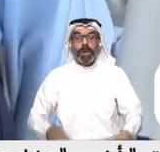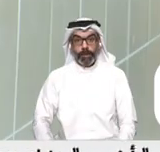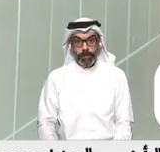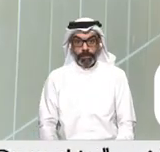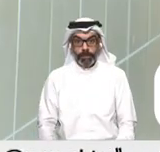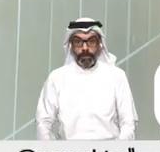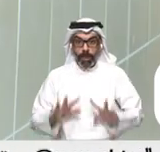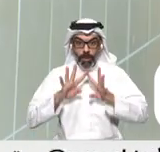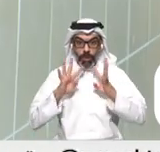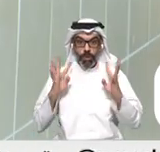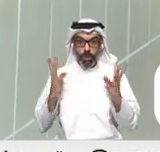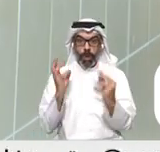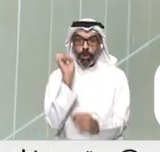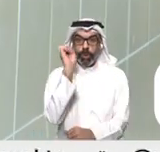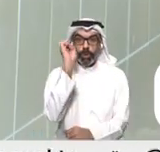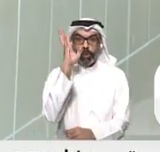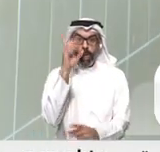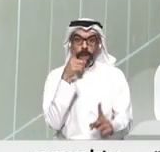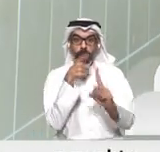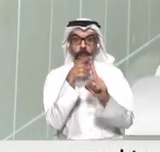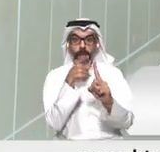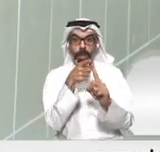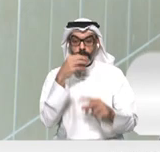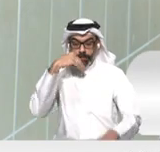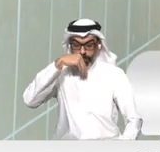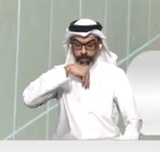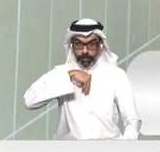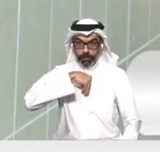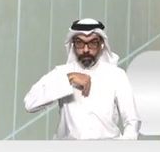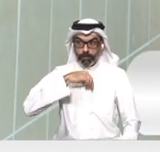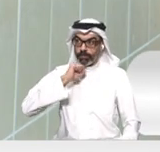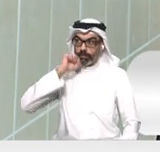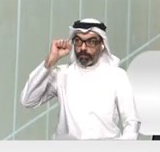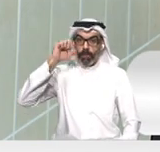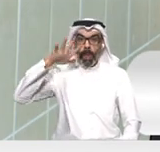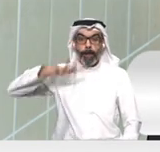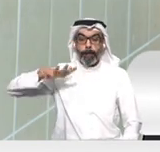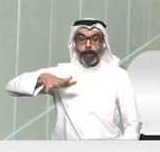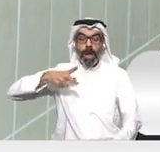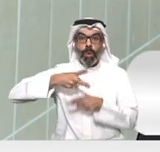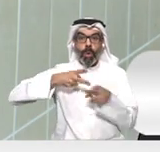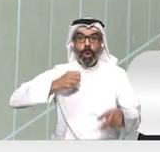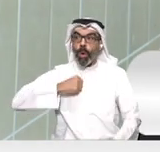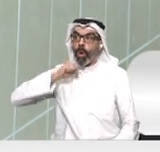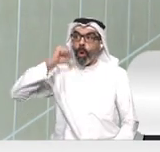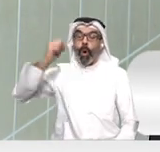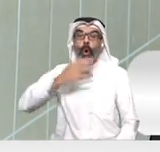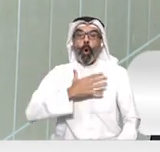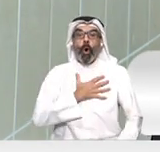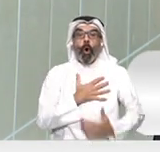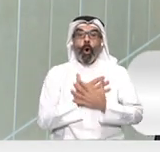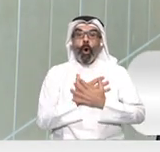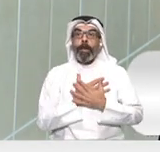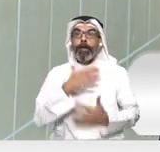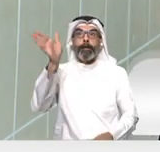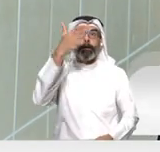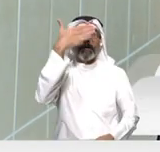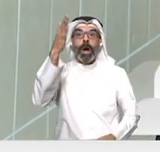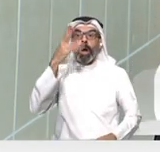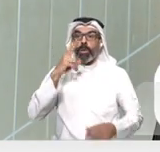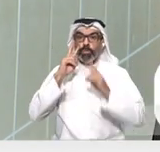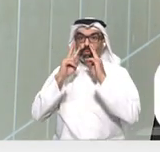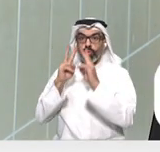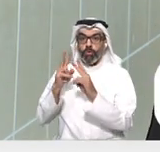الصباح الهدف منه قرص روح الولاء وحب الوطن وحب العلم، كذلك حتى